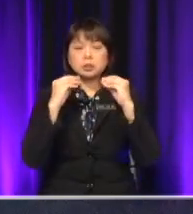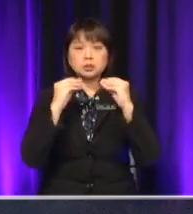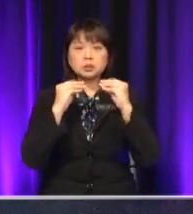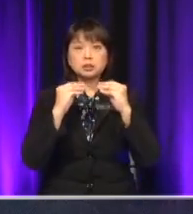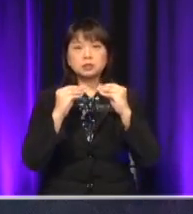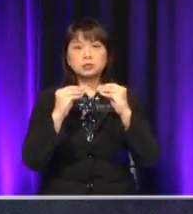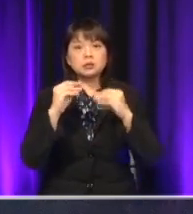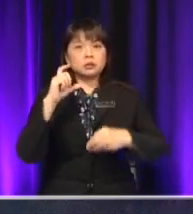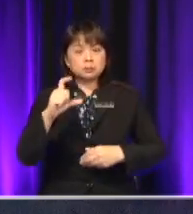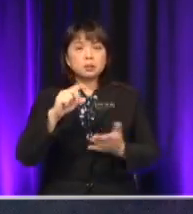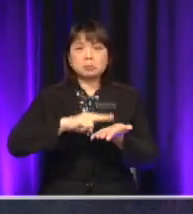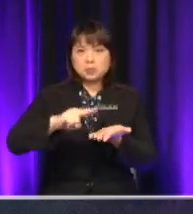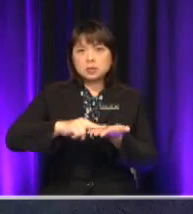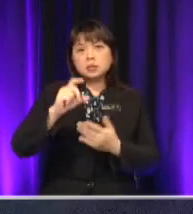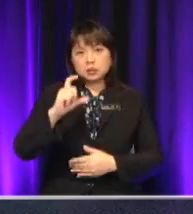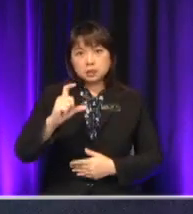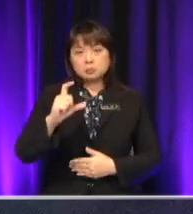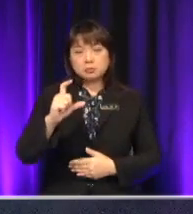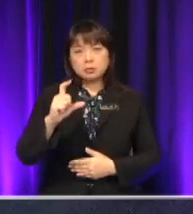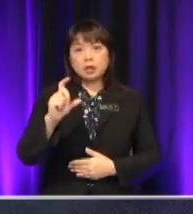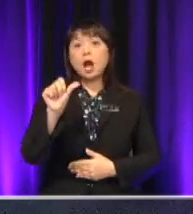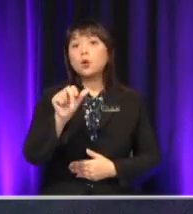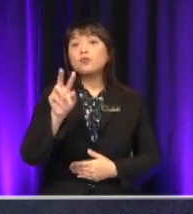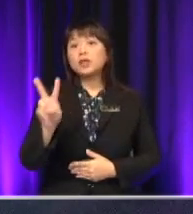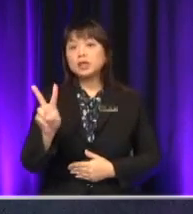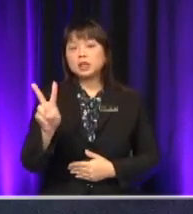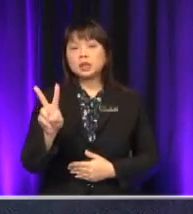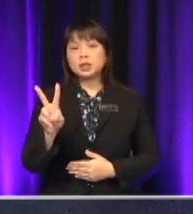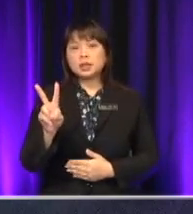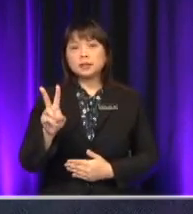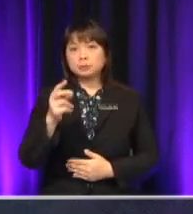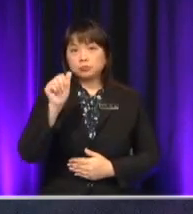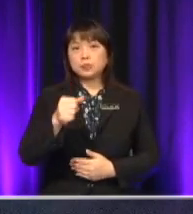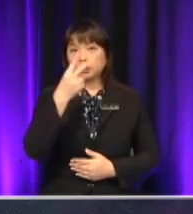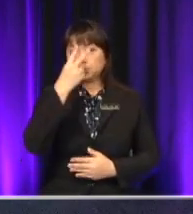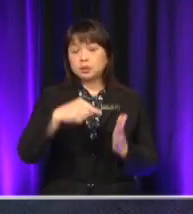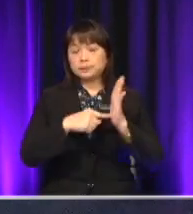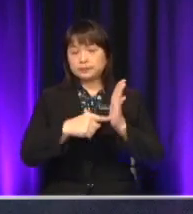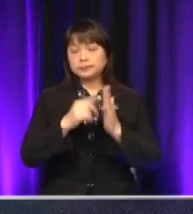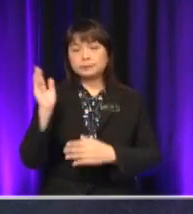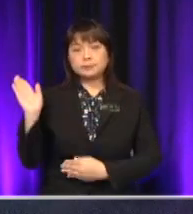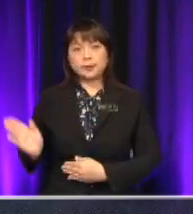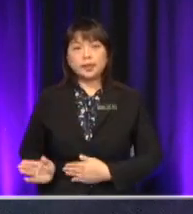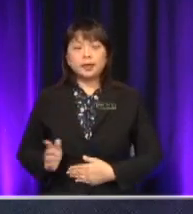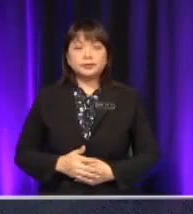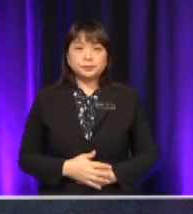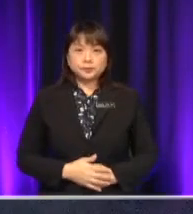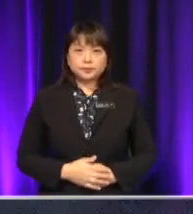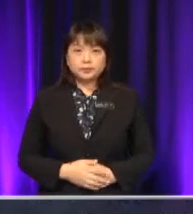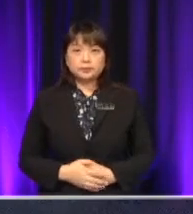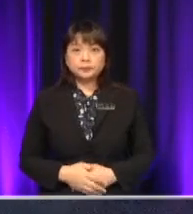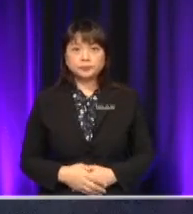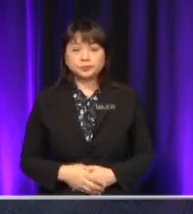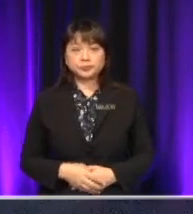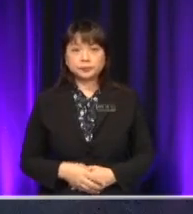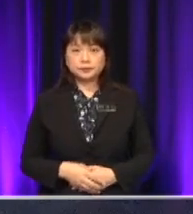baca? Ramailah murid cikgu ada masalah. Okey, angkut vernier adalah yang ini. Boleh tolong angkat kat cikgu? Ini adalah angkut vernier, cikgu. Ya? Okey,